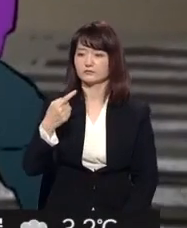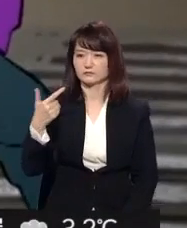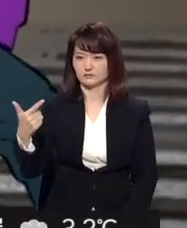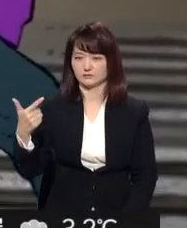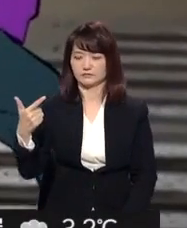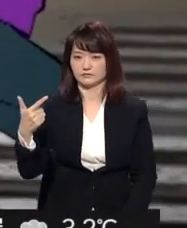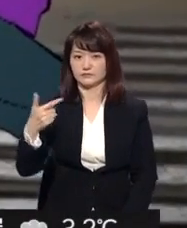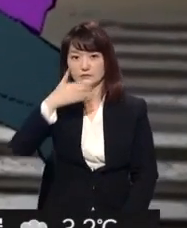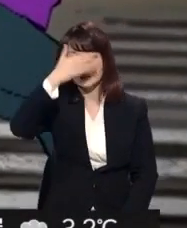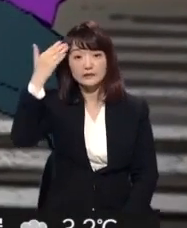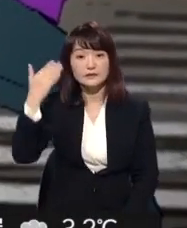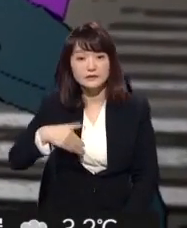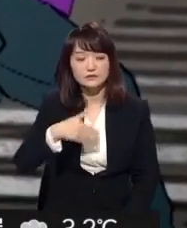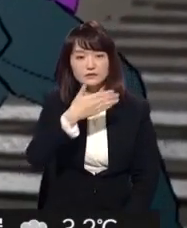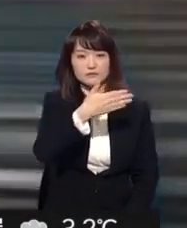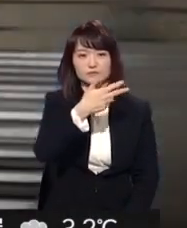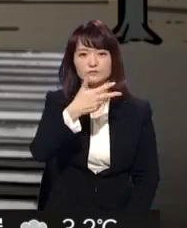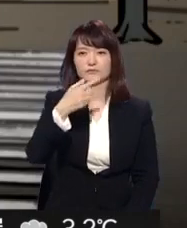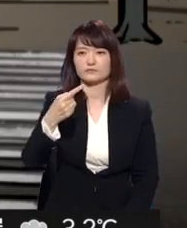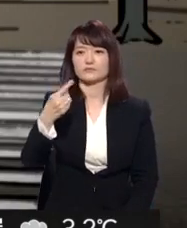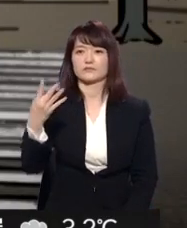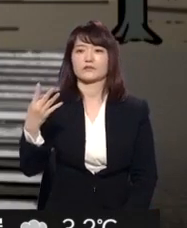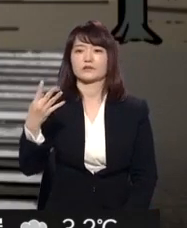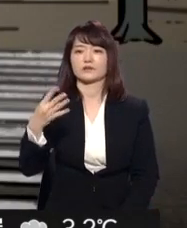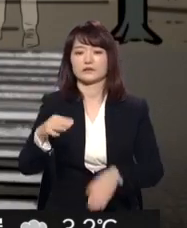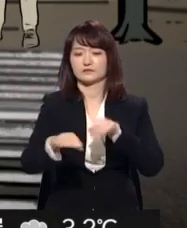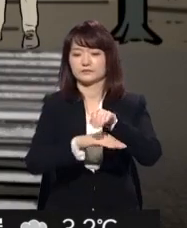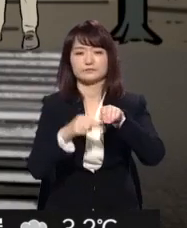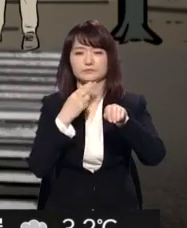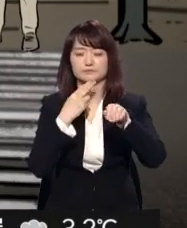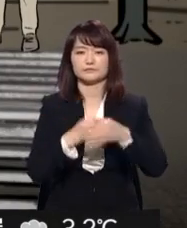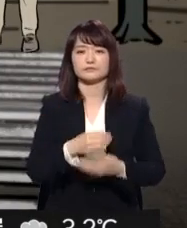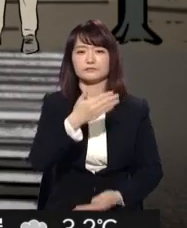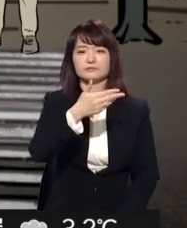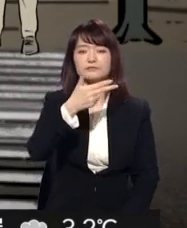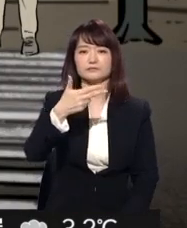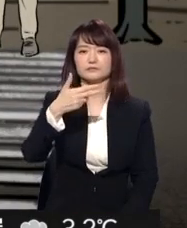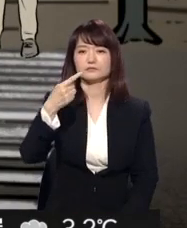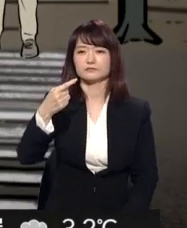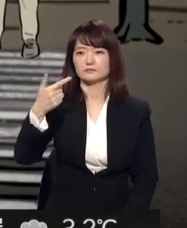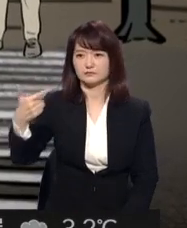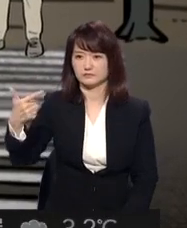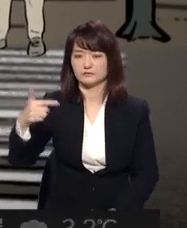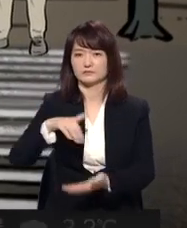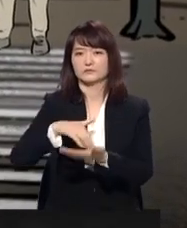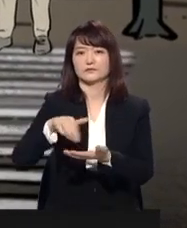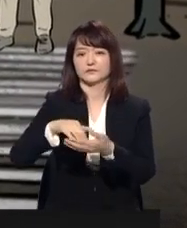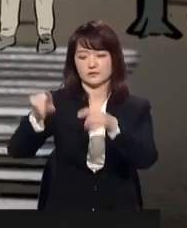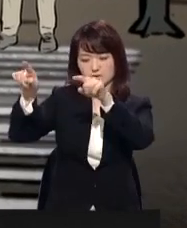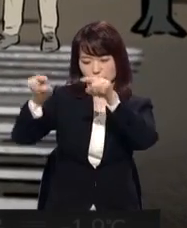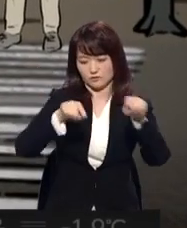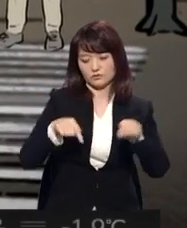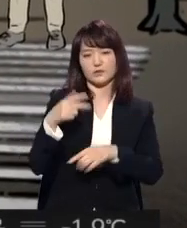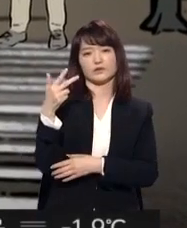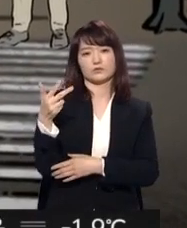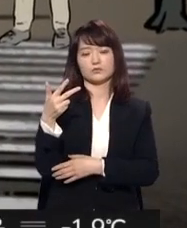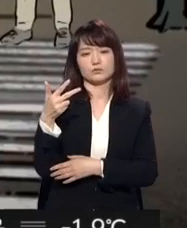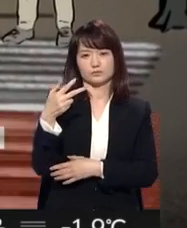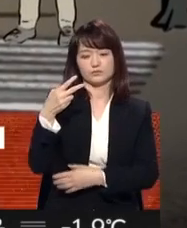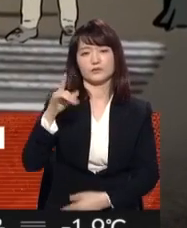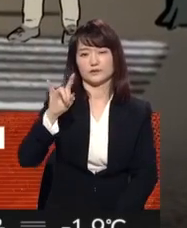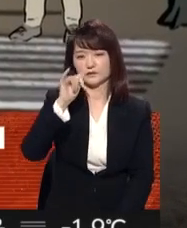다행인 건 9714 그랜저 차량은 없었고요 9716 그랜저만 전국의 7대가 있었습니다